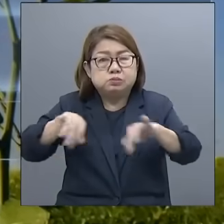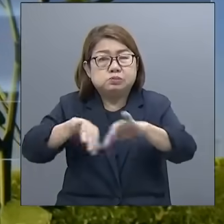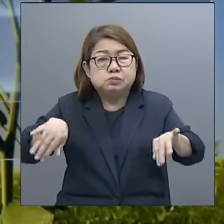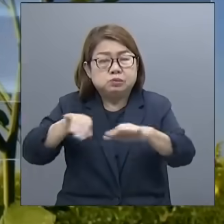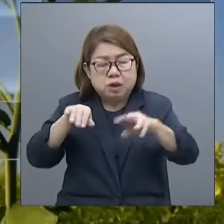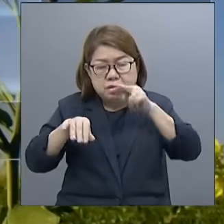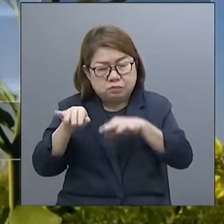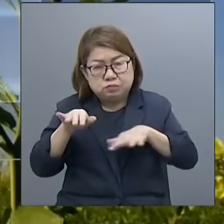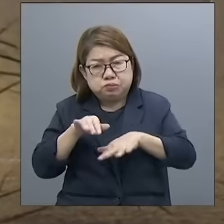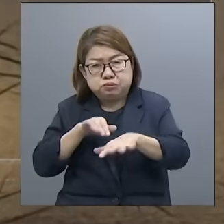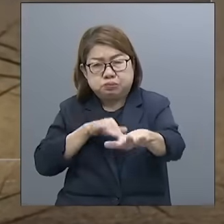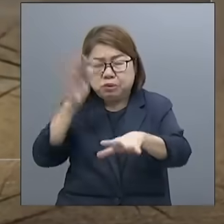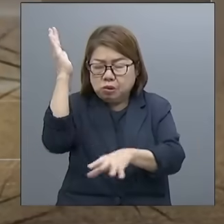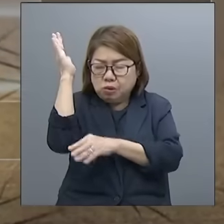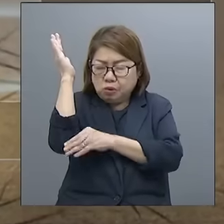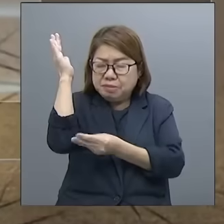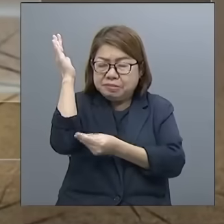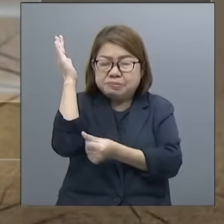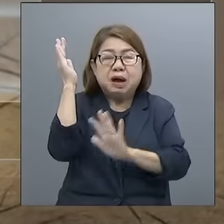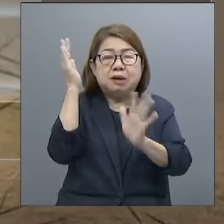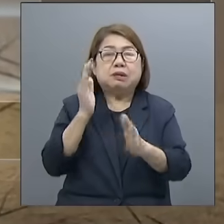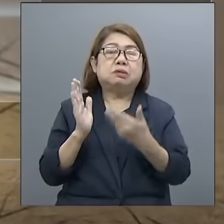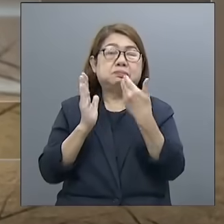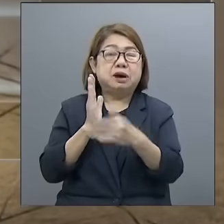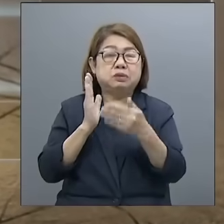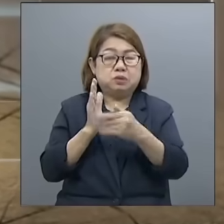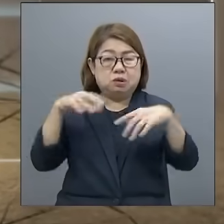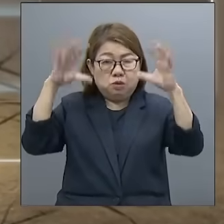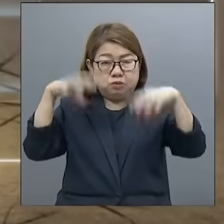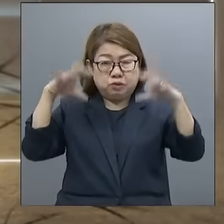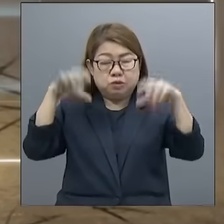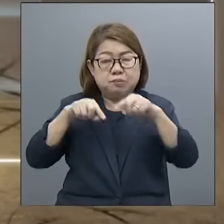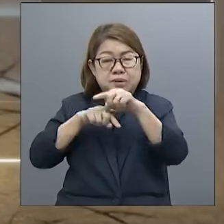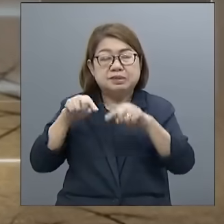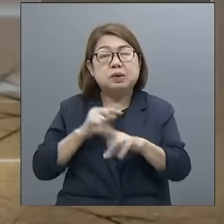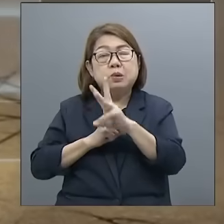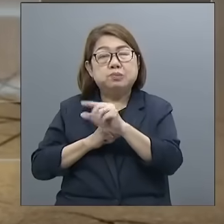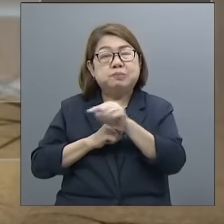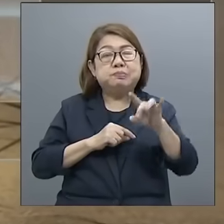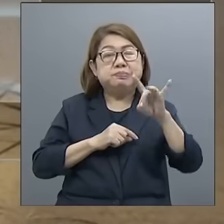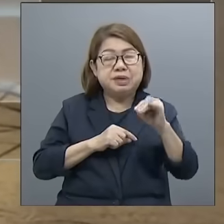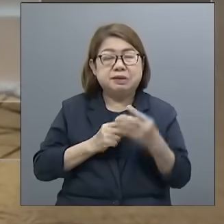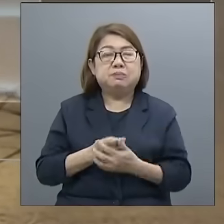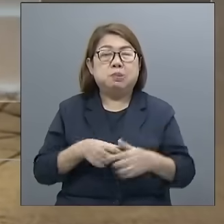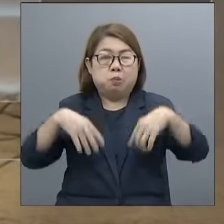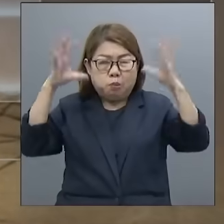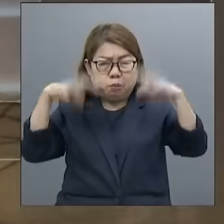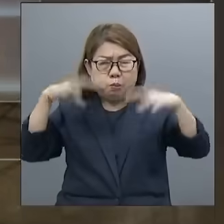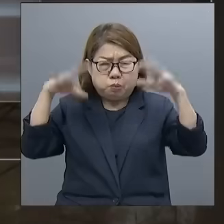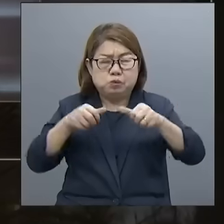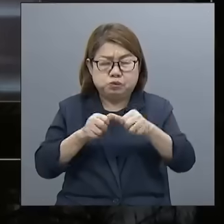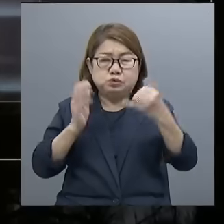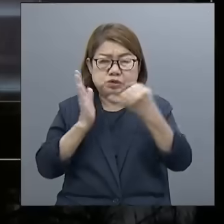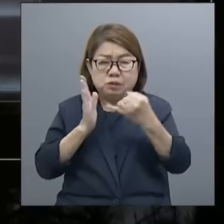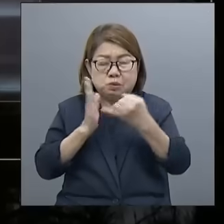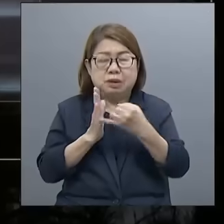น้ำเพื่อลดความสูญเสียภาคตะวันออกเฉียงเหนือมีฝนฟ้าคะนอง 60-80% ของพื้นที่และมีฝนตกหนักบางแห่งโดยจะ